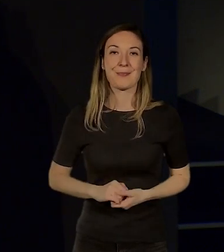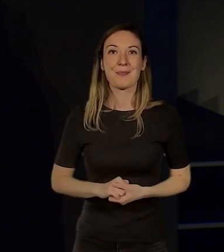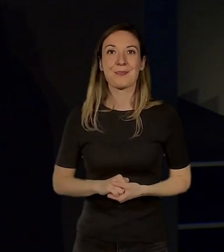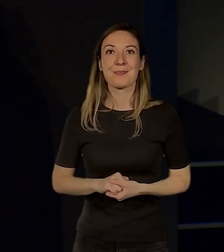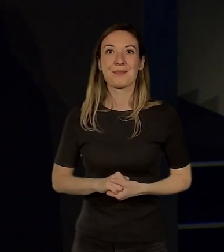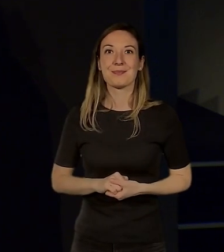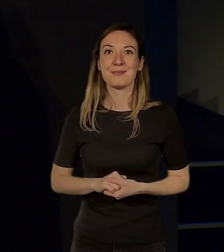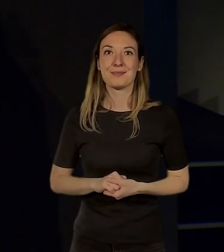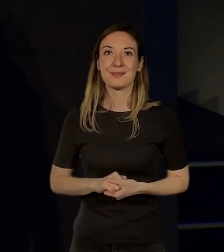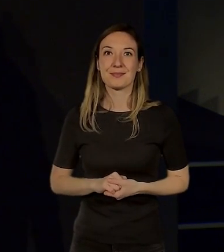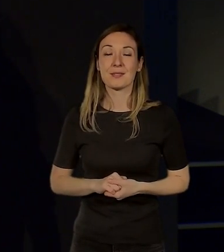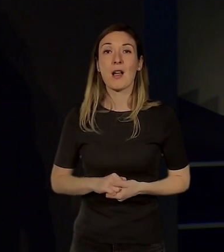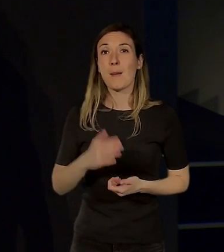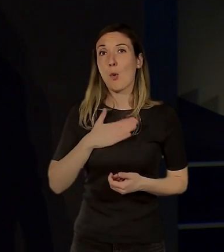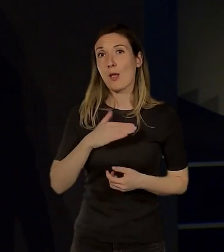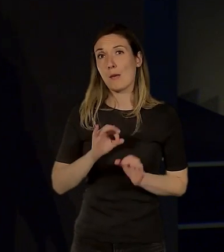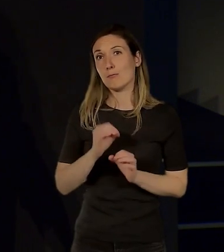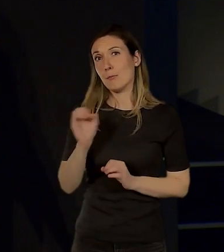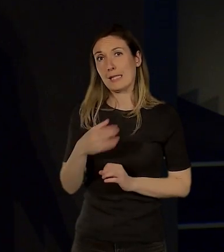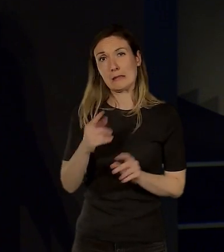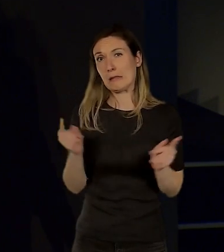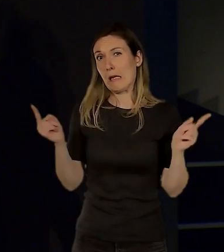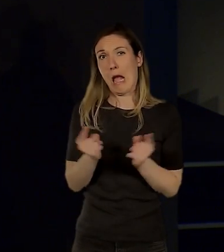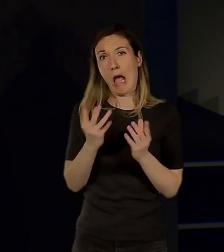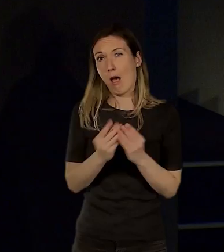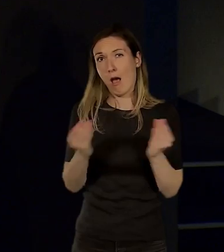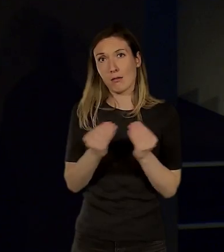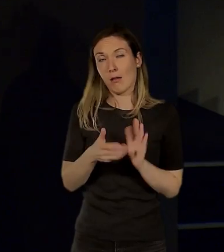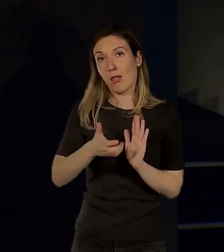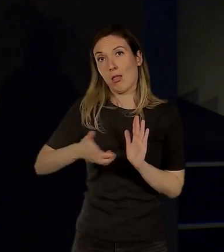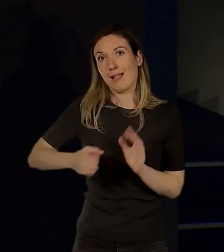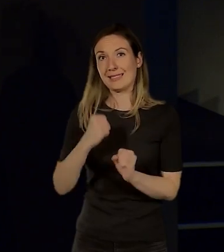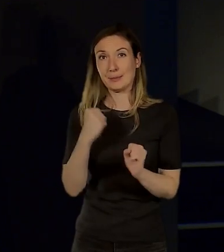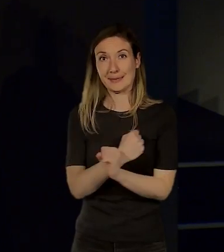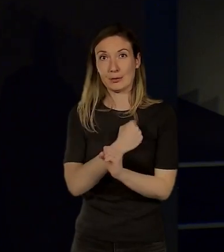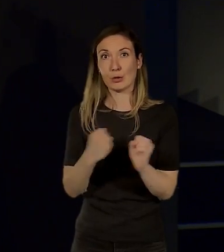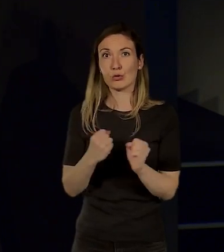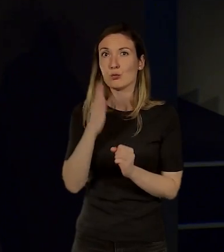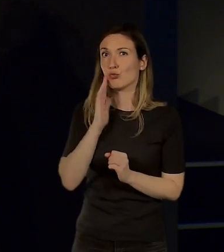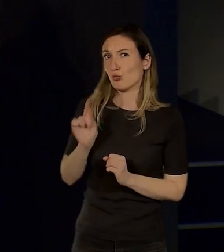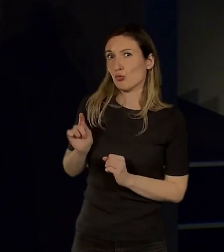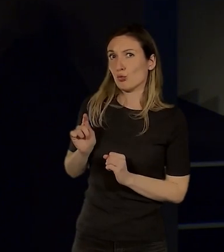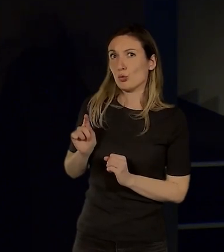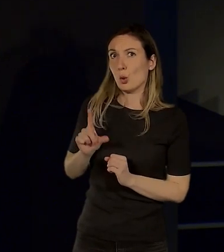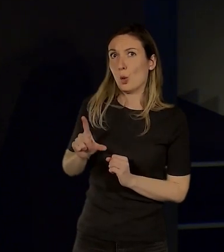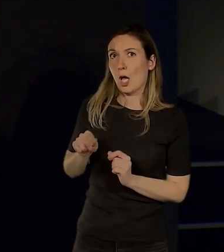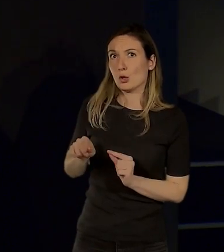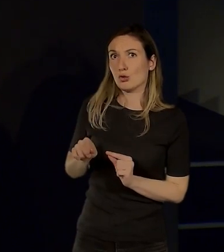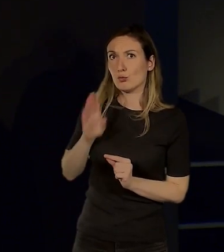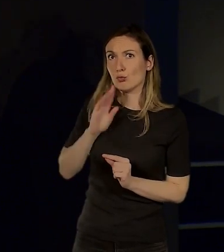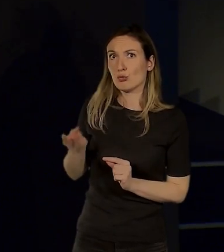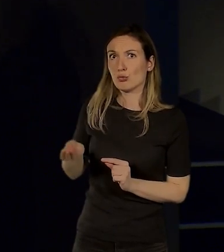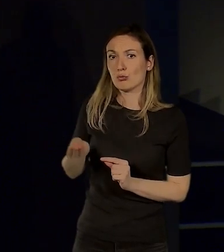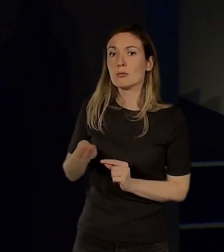úplně krátkou tu svoji prezentaci rychle, ať to máme za sebou, ať nezdržujeme. Lukáši, je tak? Jo? Jo.